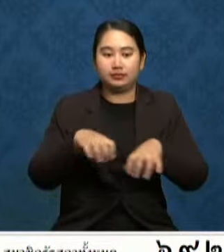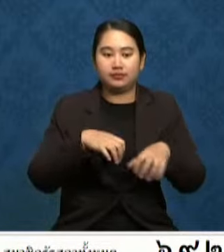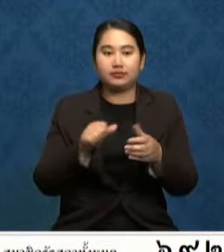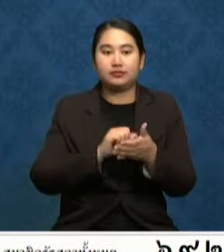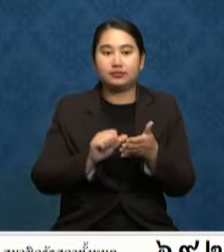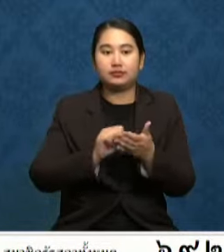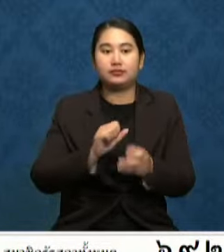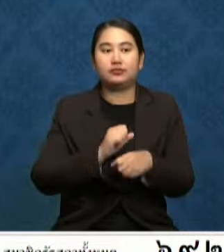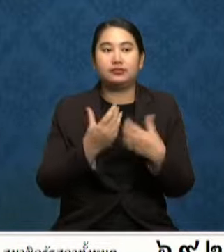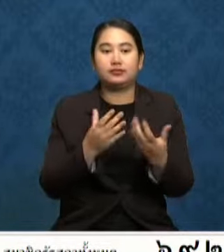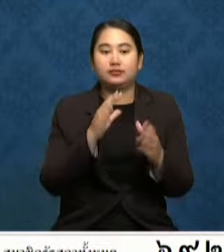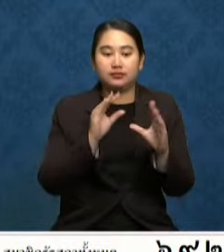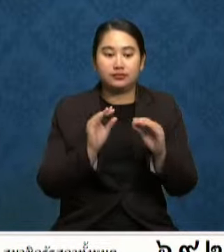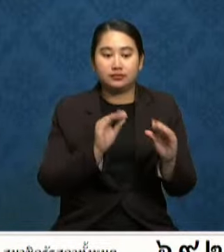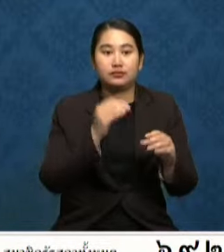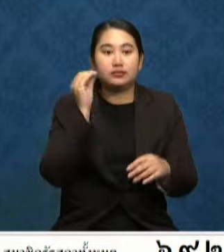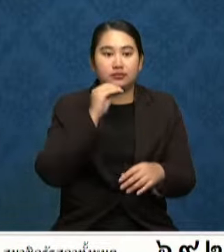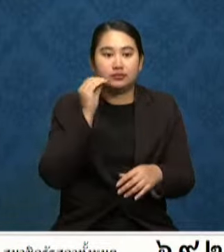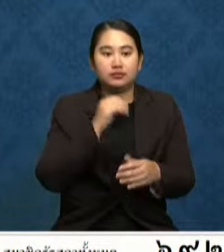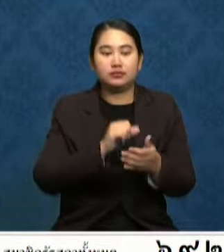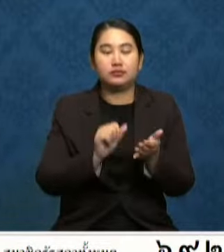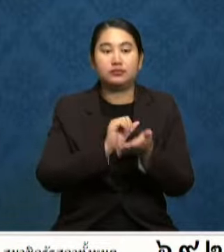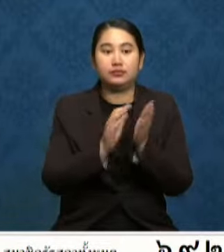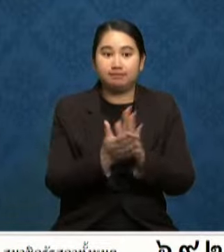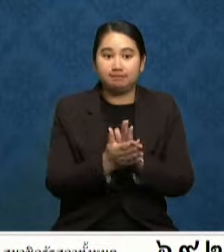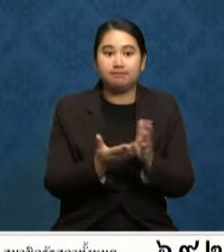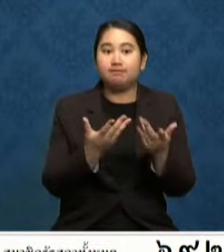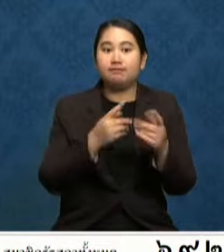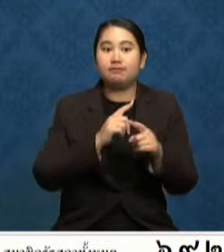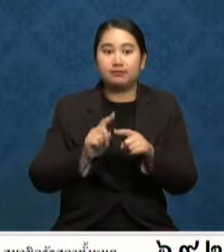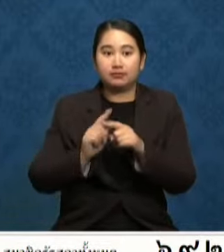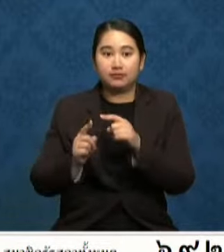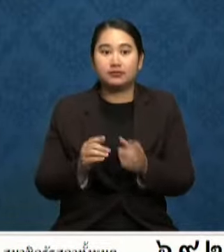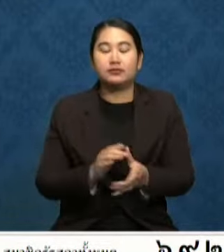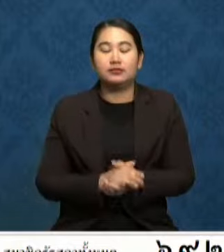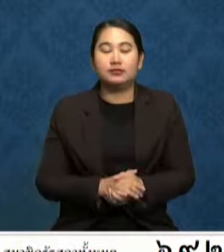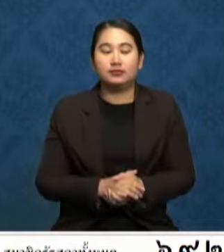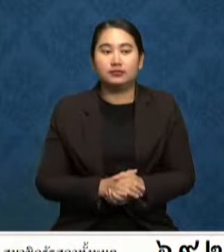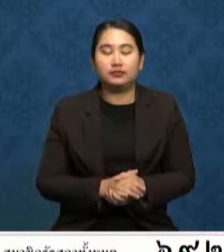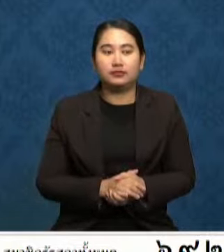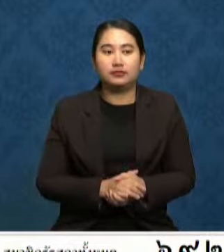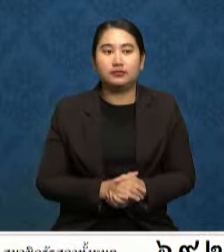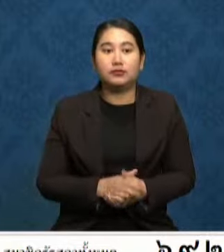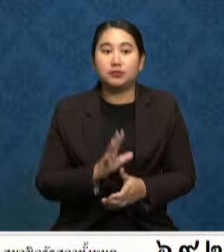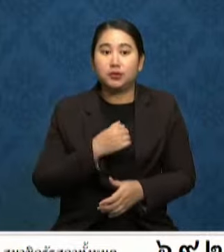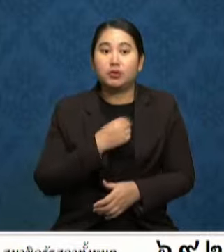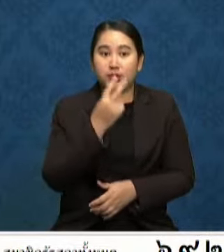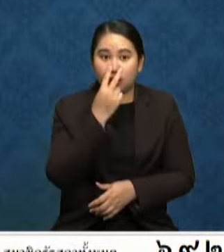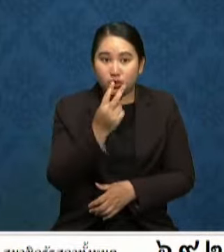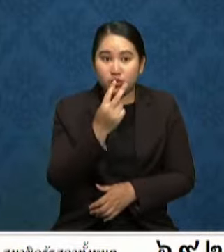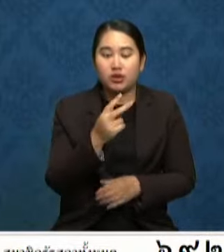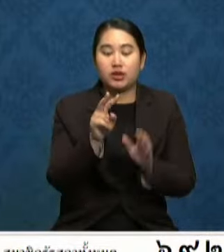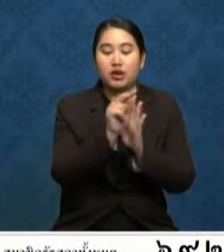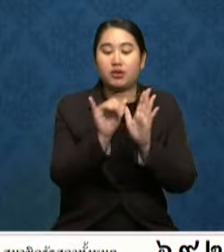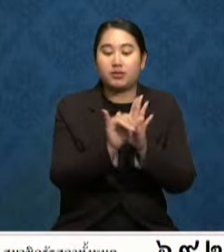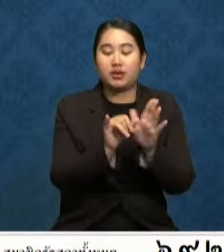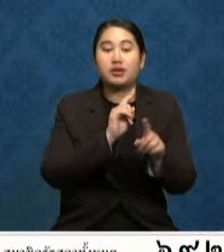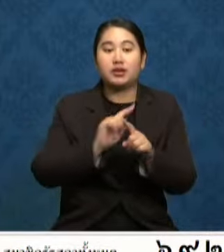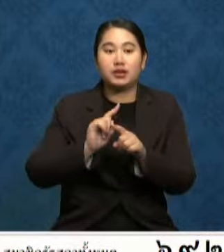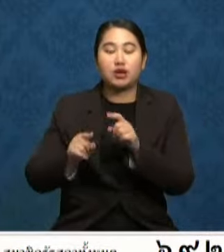ูแล้